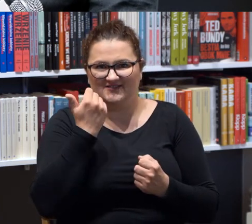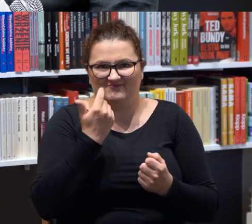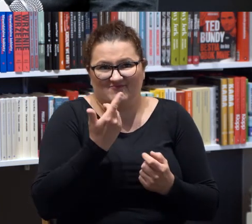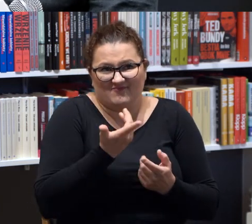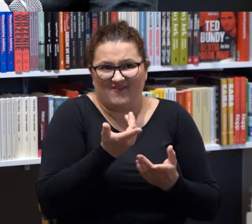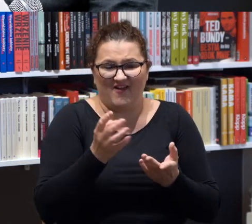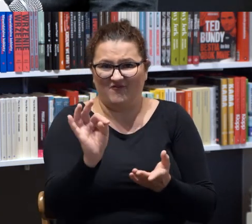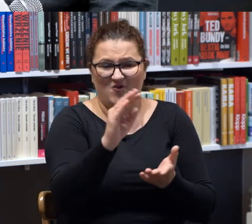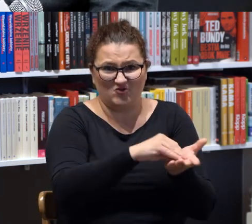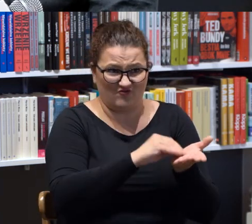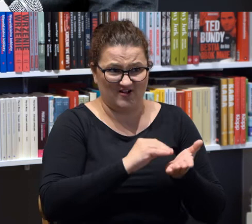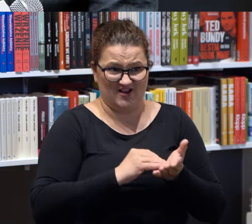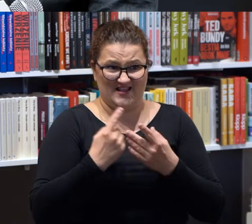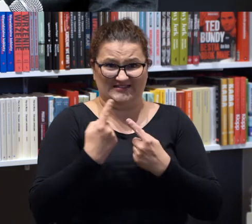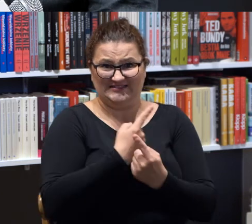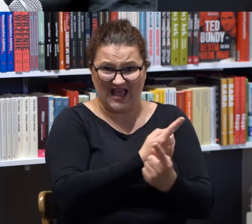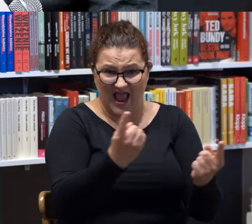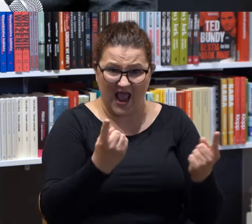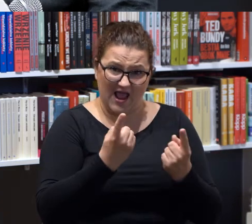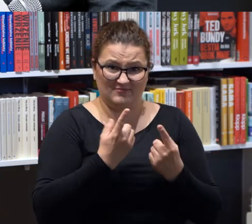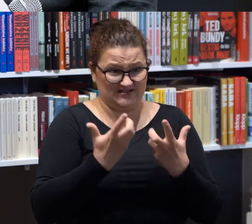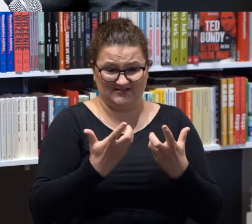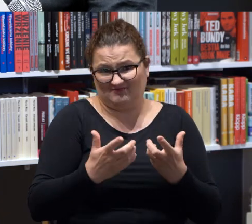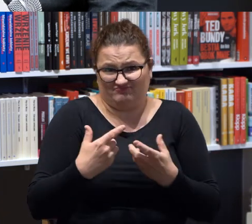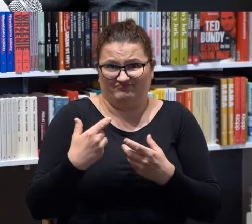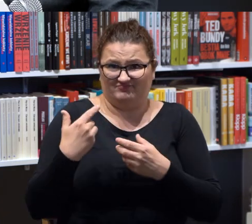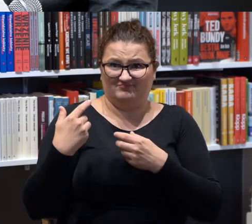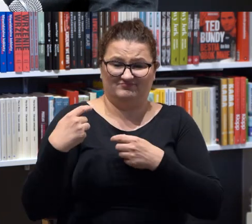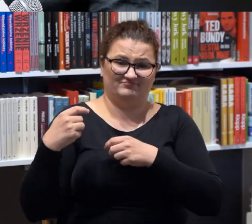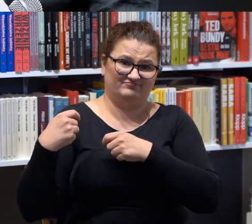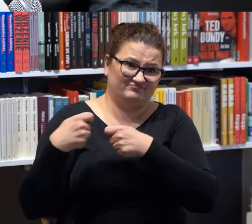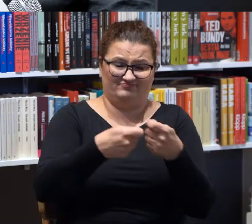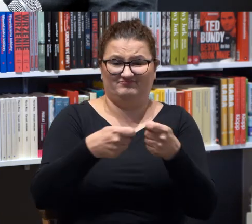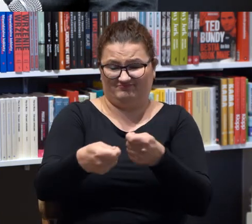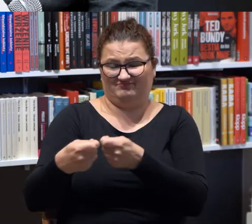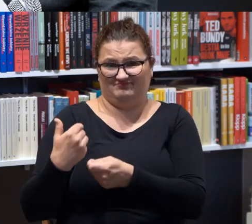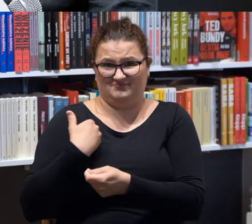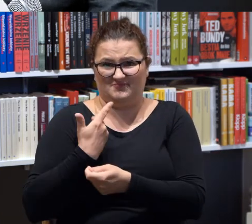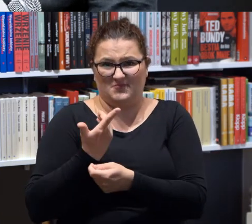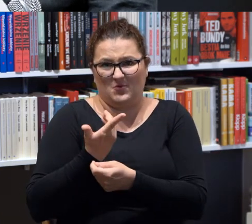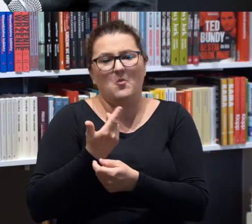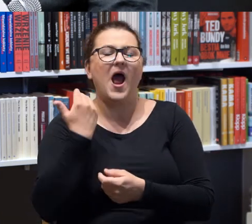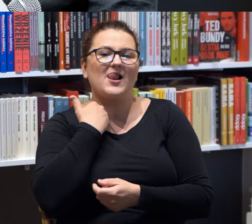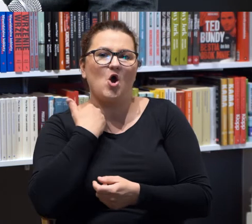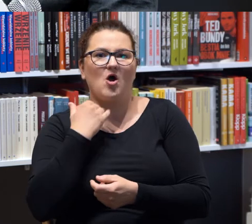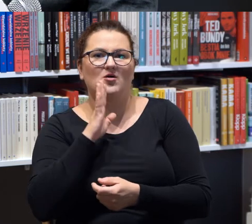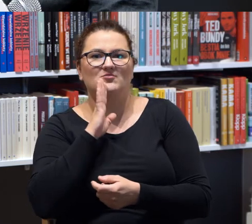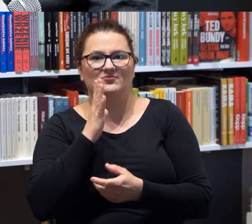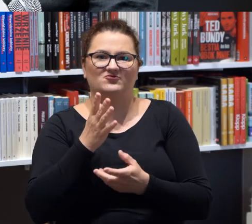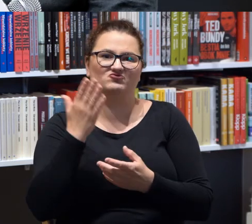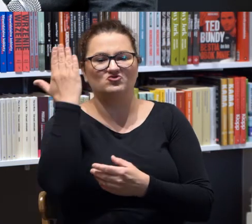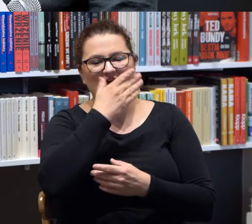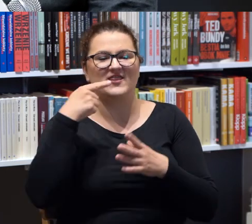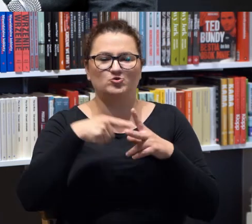zostali wypchnięci. No bo alkoholizm jest czymś takim jak taka czarna dziura. Ono zasysa wszystko, co